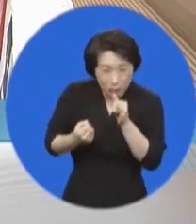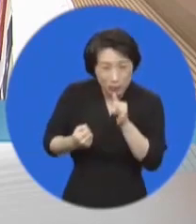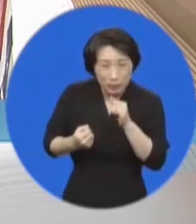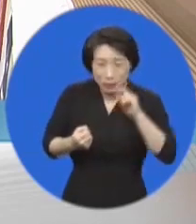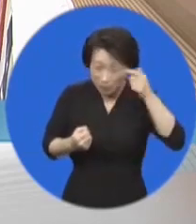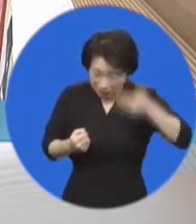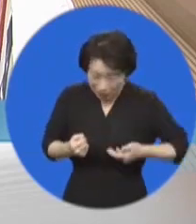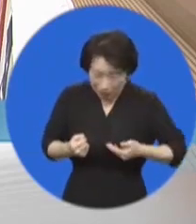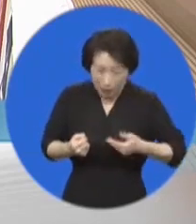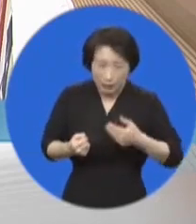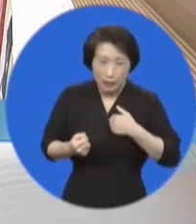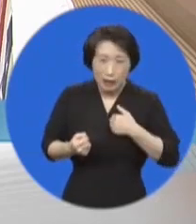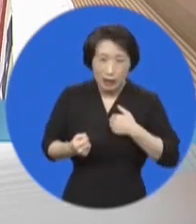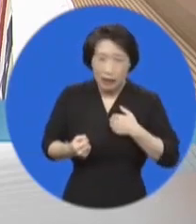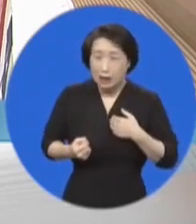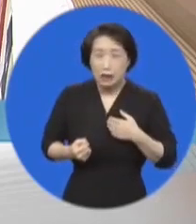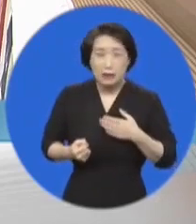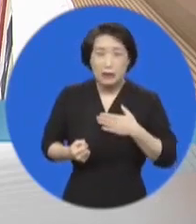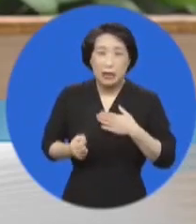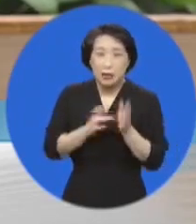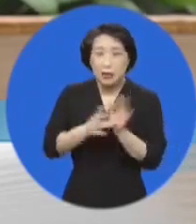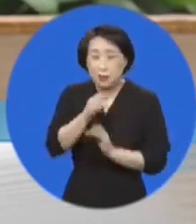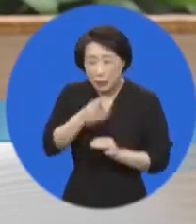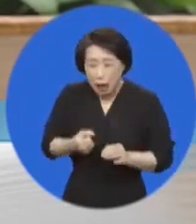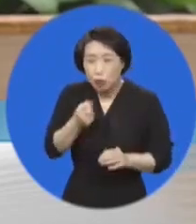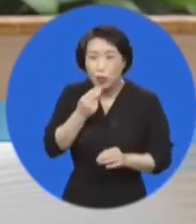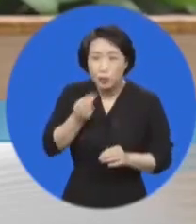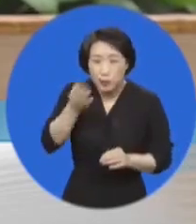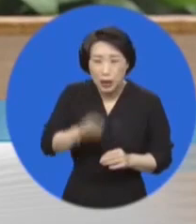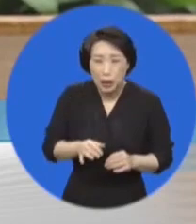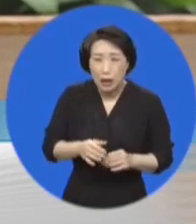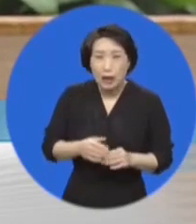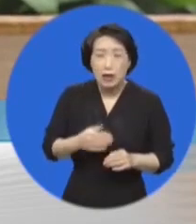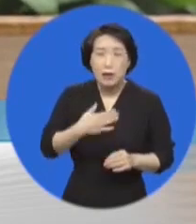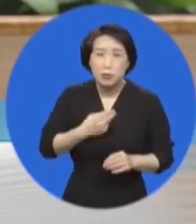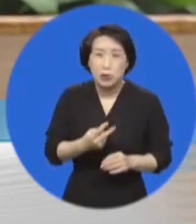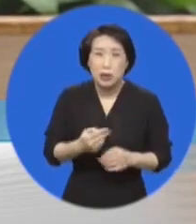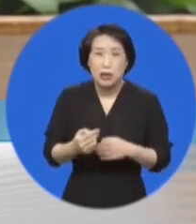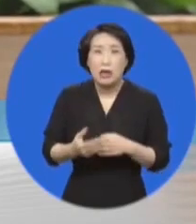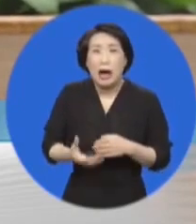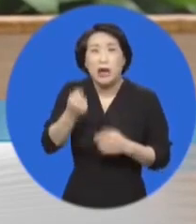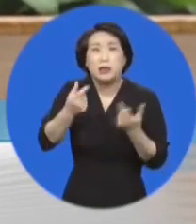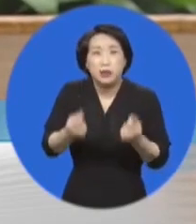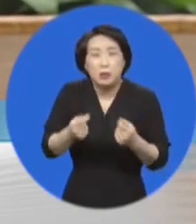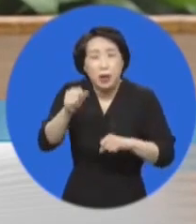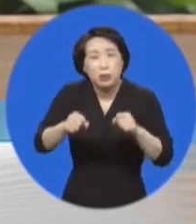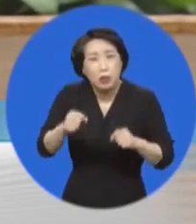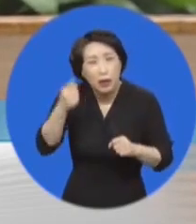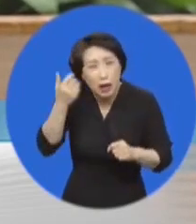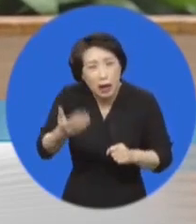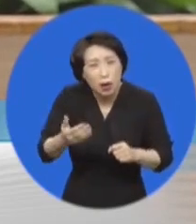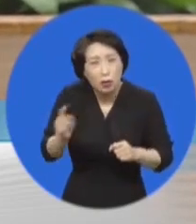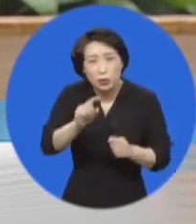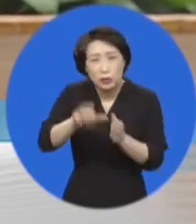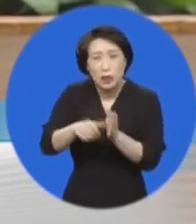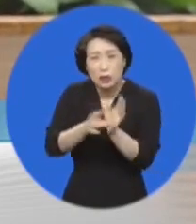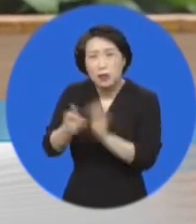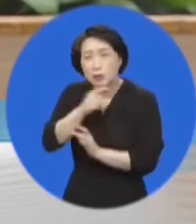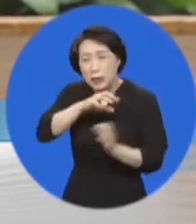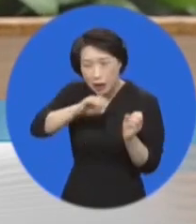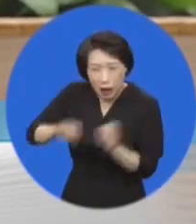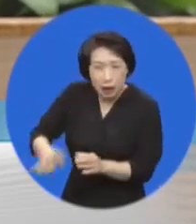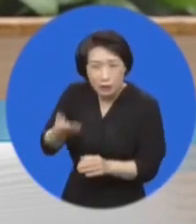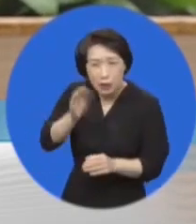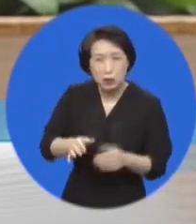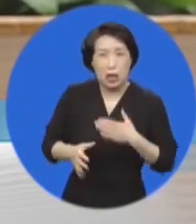있습니까? 안 가지고 있으면서 가진 척 합니까? 어떤 때는 내 동댕이 치고도 가진